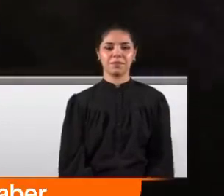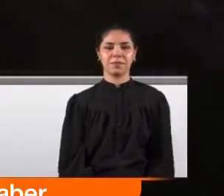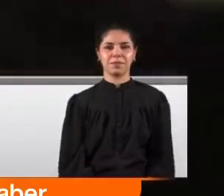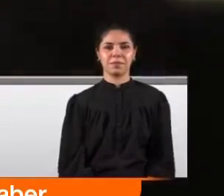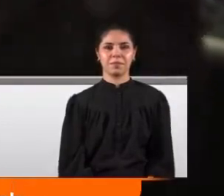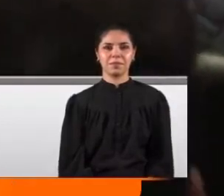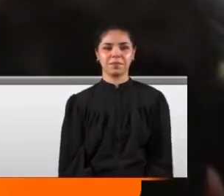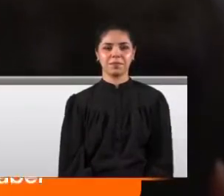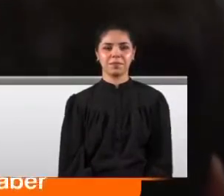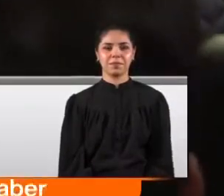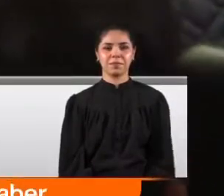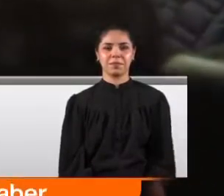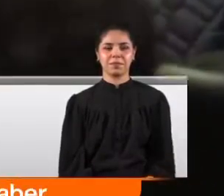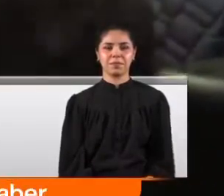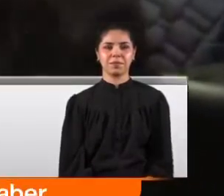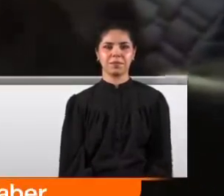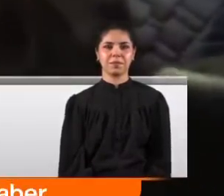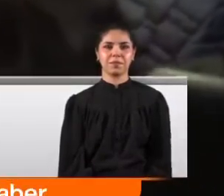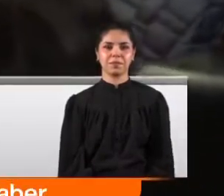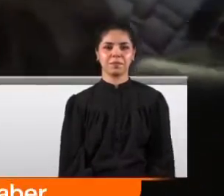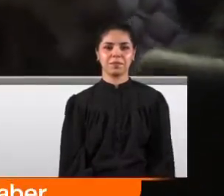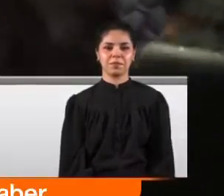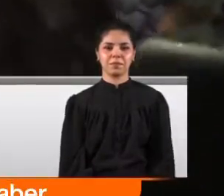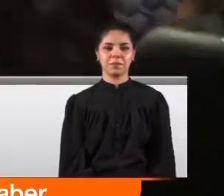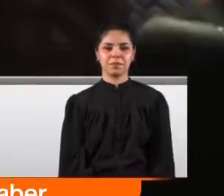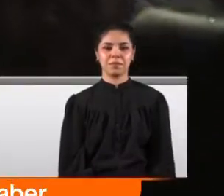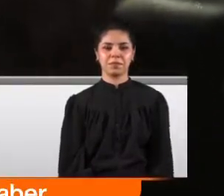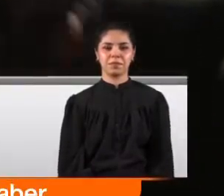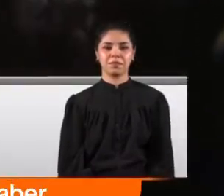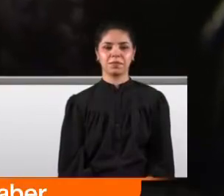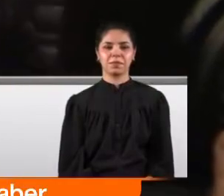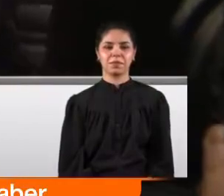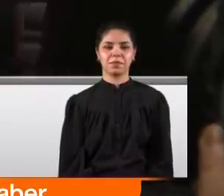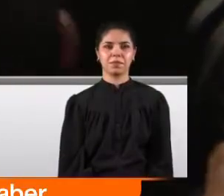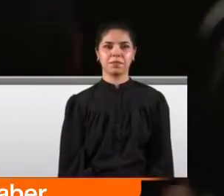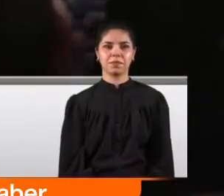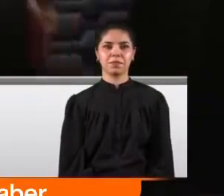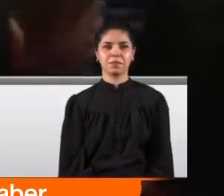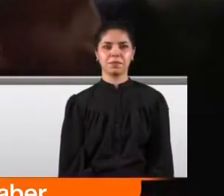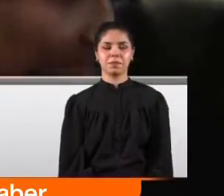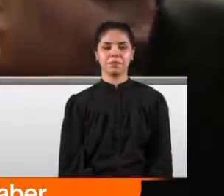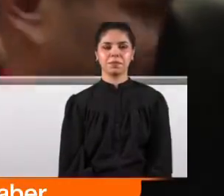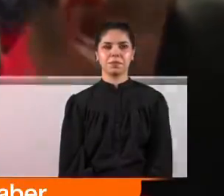Allah razı olsun. Allah hepinizden razı olsun. Sağ olasın. Çok teşekkür ediyoruz. Hamburger...